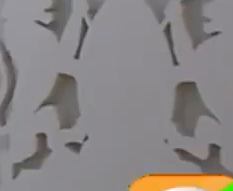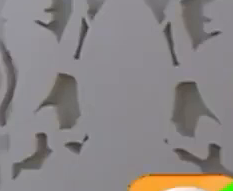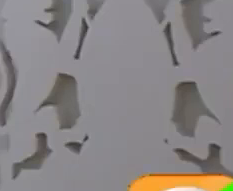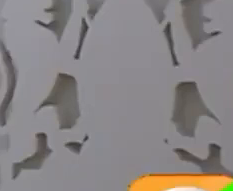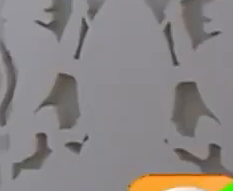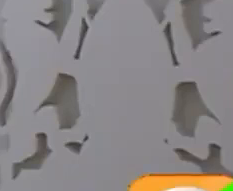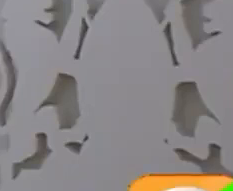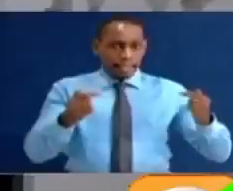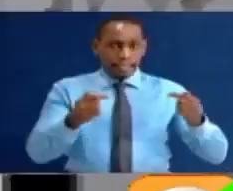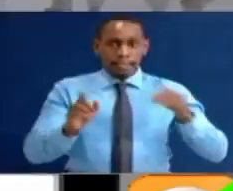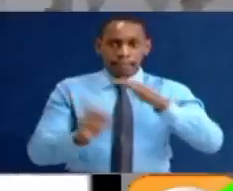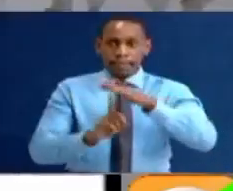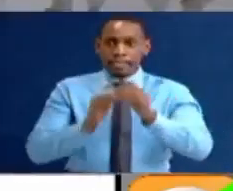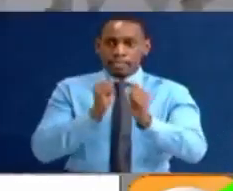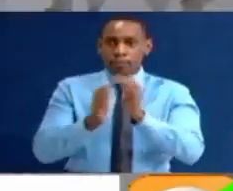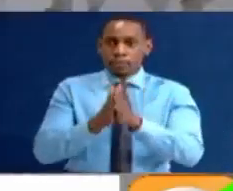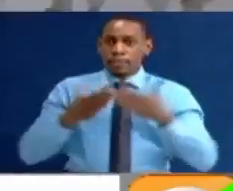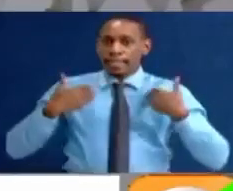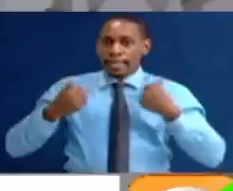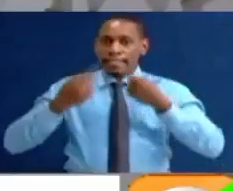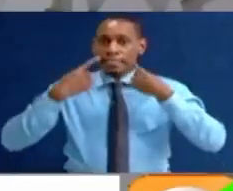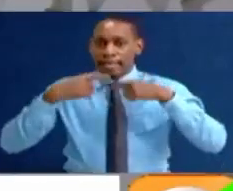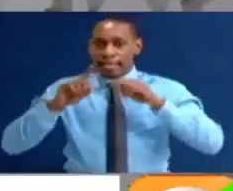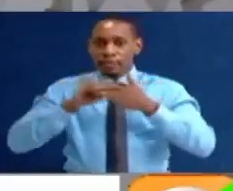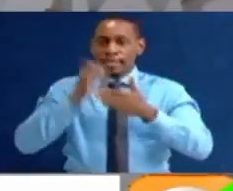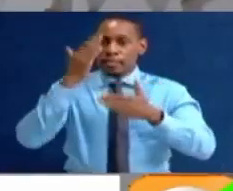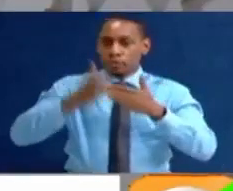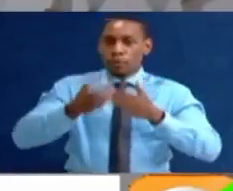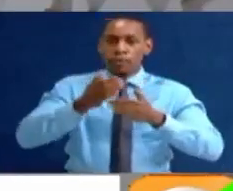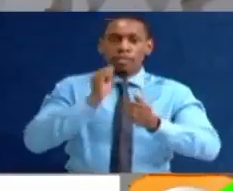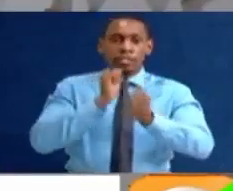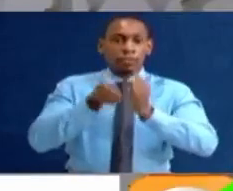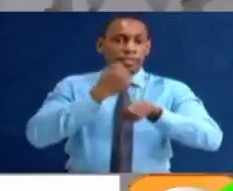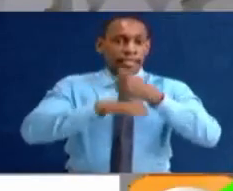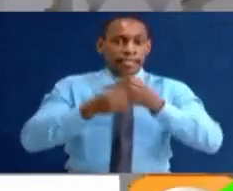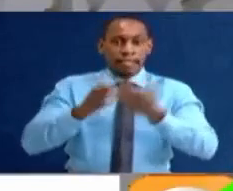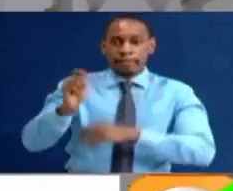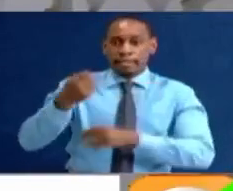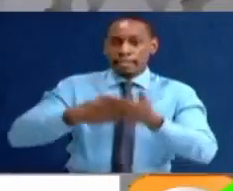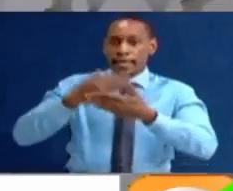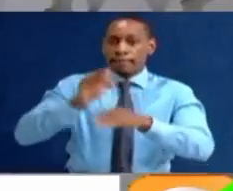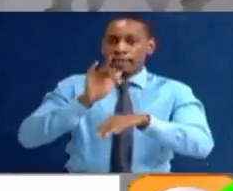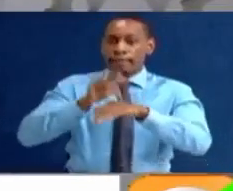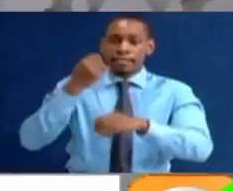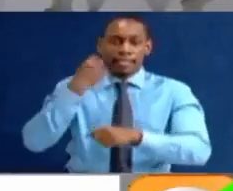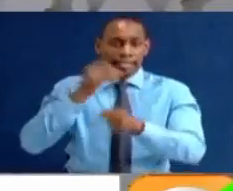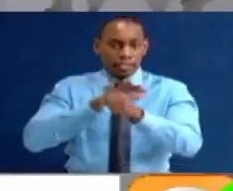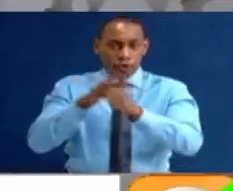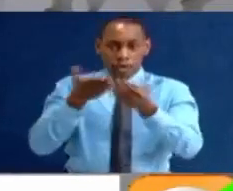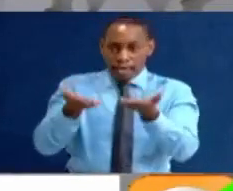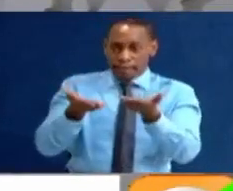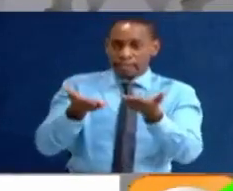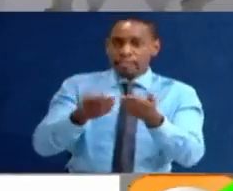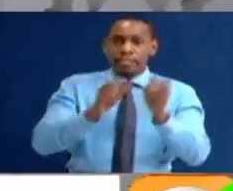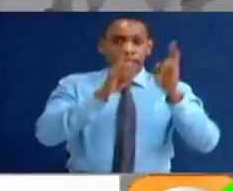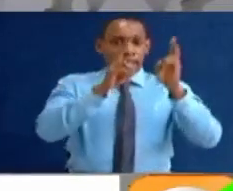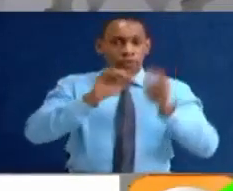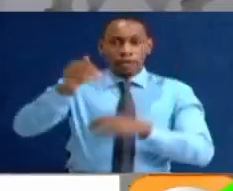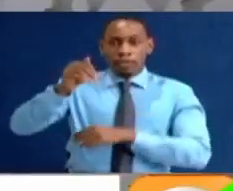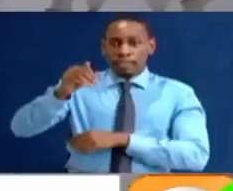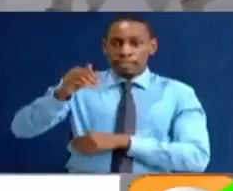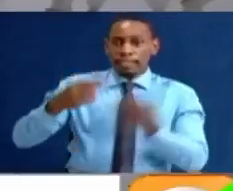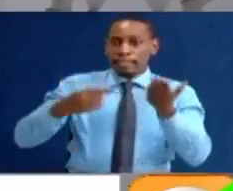ni kwamba licha ya wizara ya michezo na ile ya afya nchini kutangaza kusitishwa kwa michezo nchini kutokana na athari za ugonjwa wa corona humu nchini, mambo katika